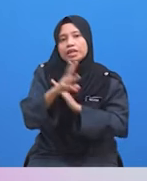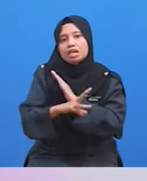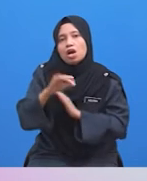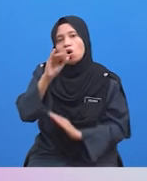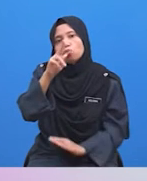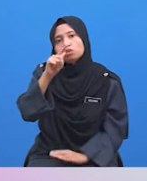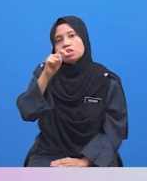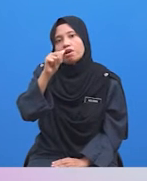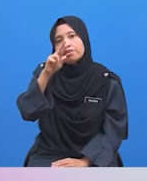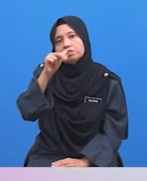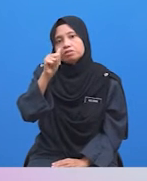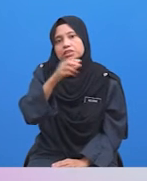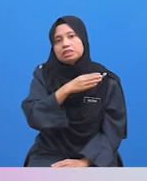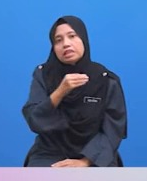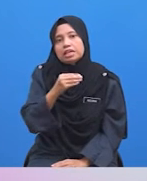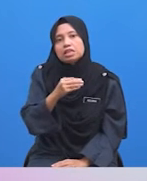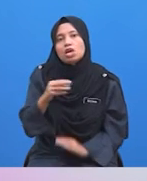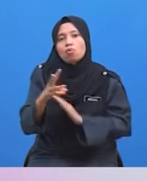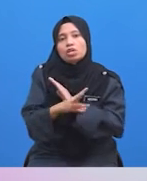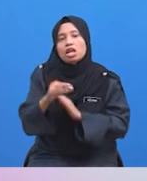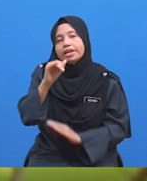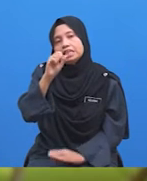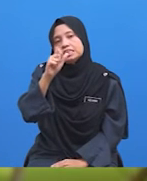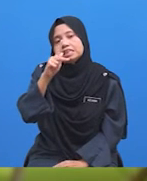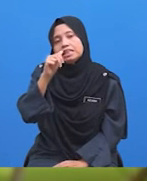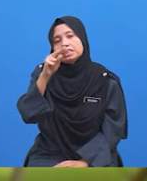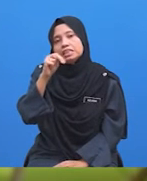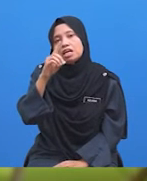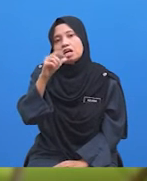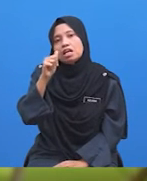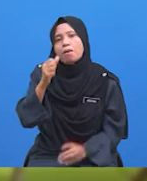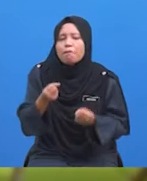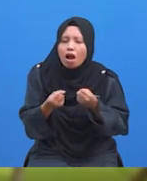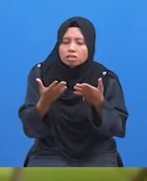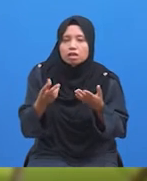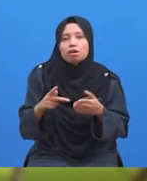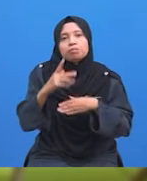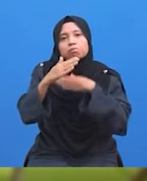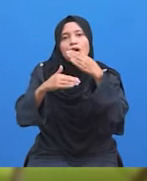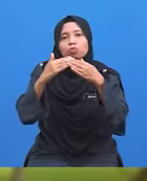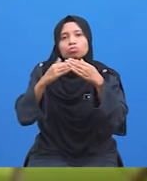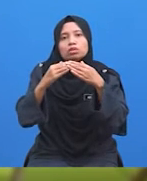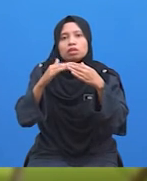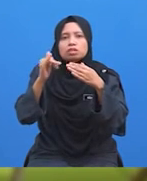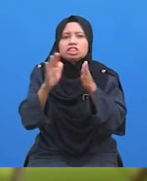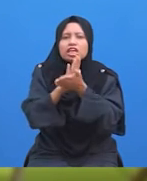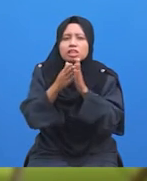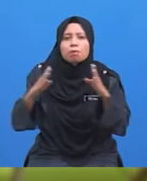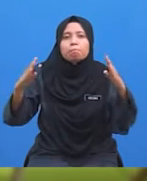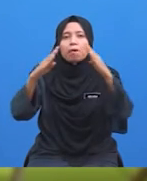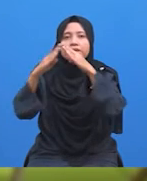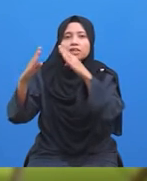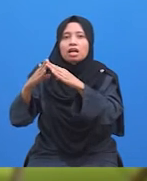utara wilayah Iskandar menyebabkan banyak pembangunan berskala besar dimajukan